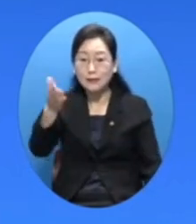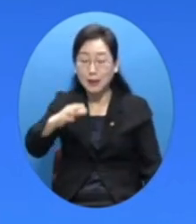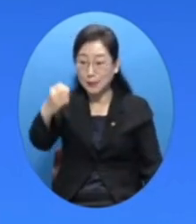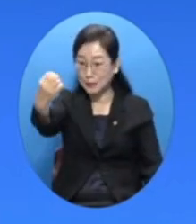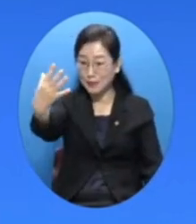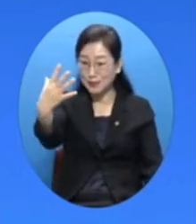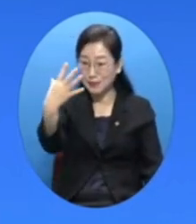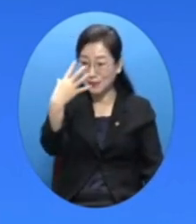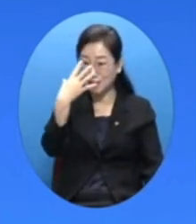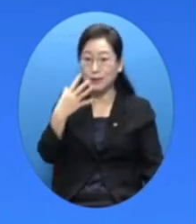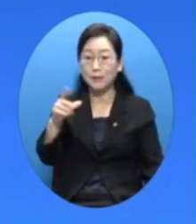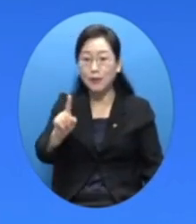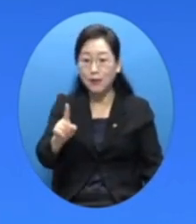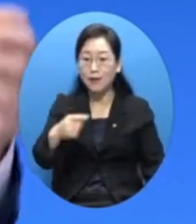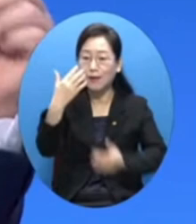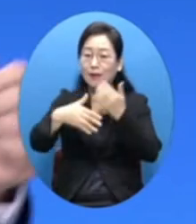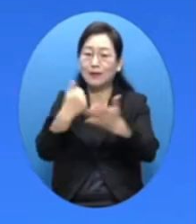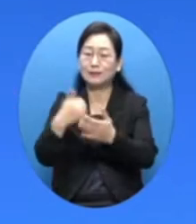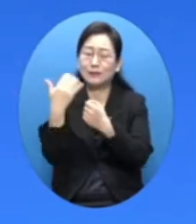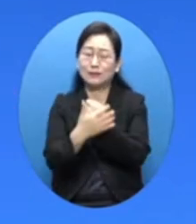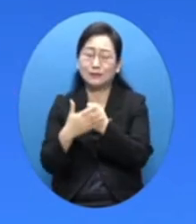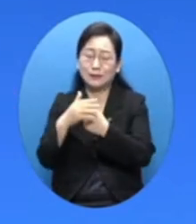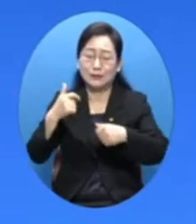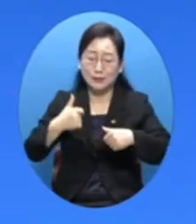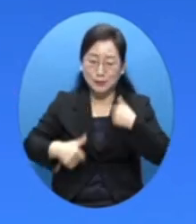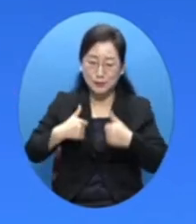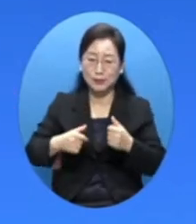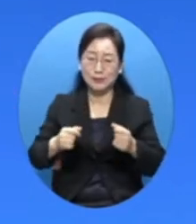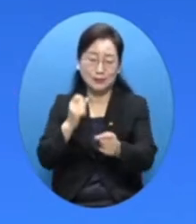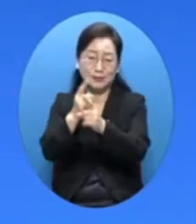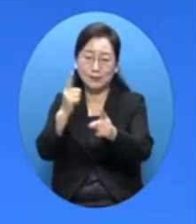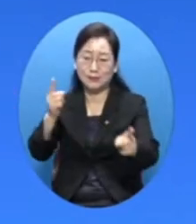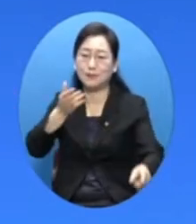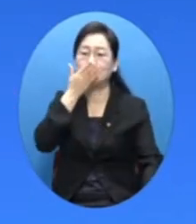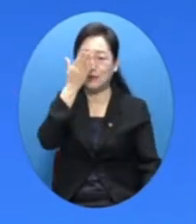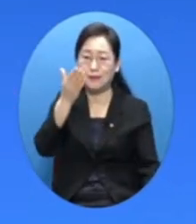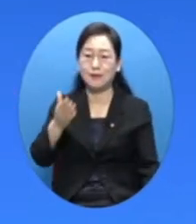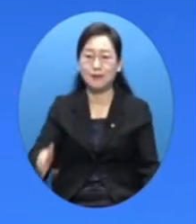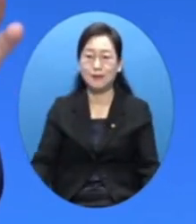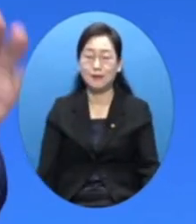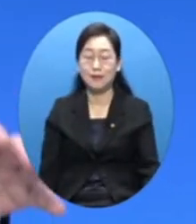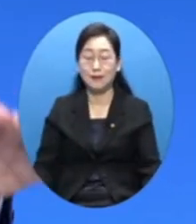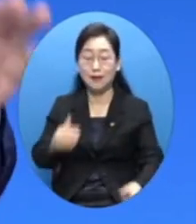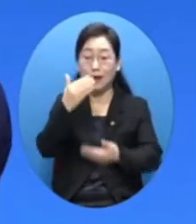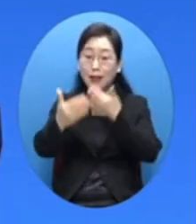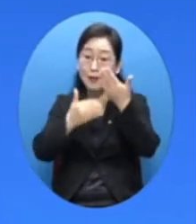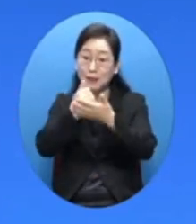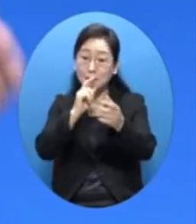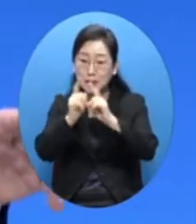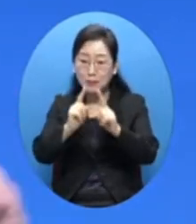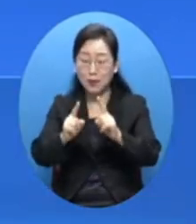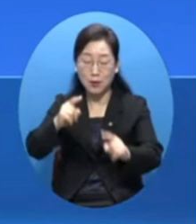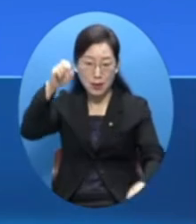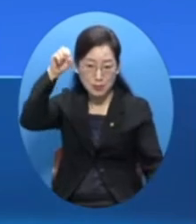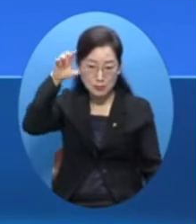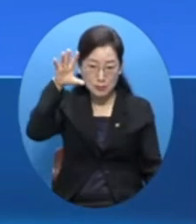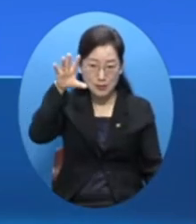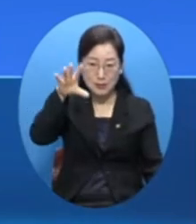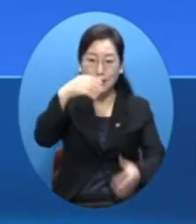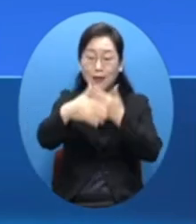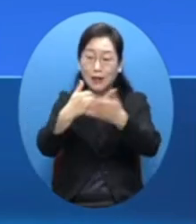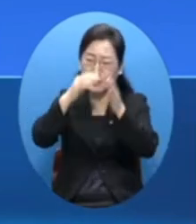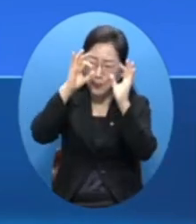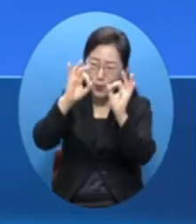임하니까 하나님의 은혜 가운데 우리가 기쁨으로 승리하는 삶을 살 수 있게 된 것입니다. 성경은 말씀합니다. 빛이 하나님